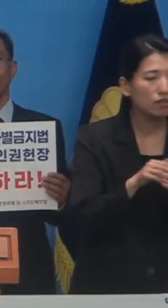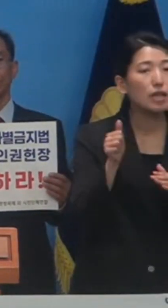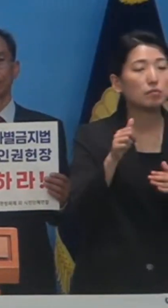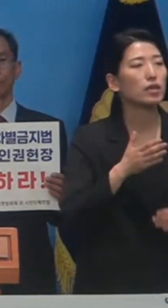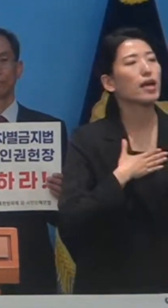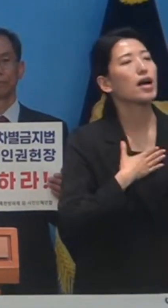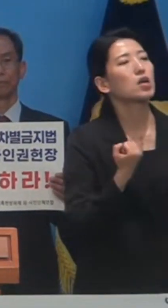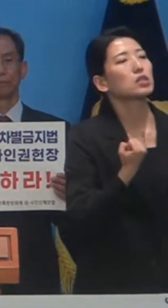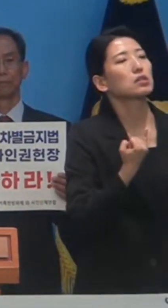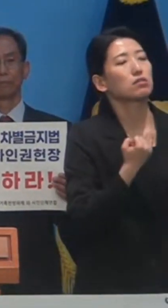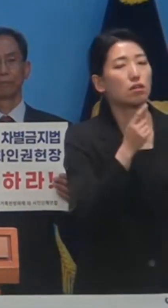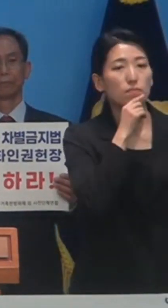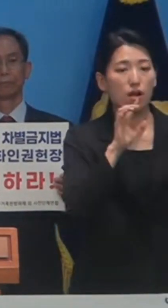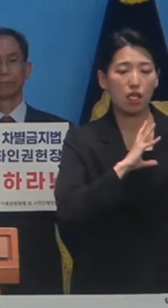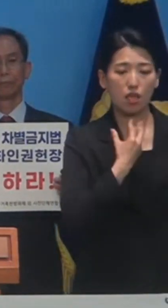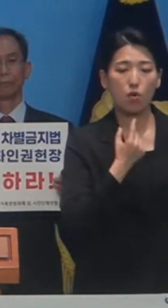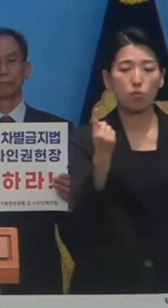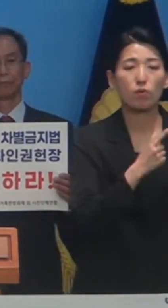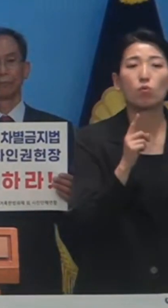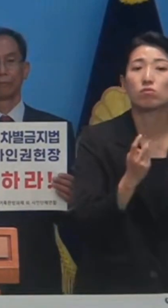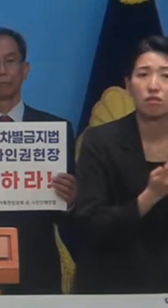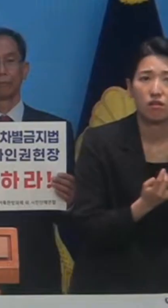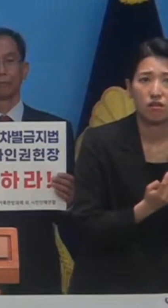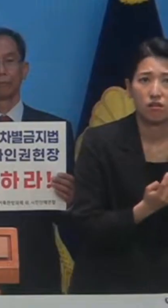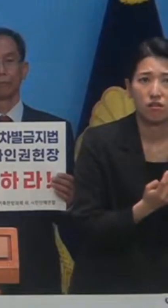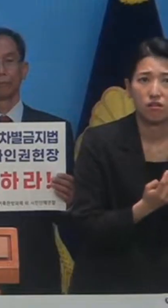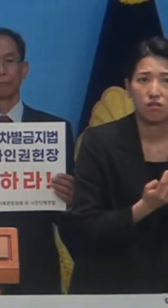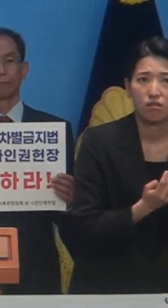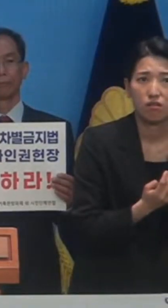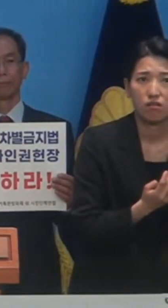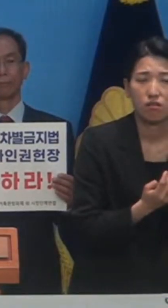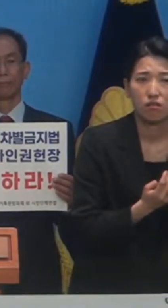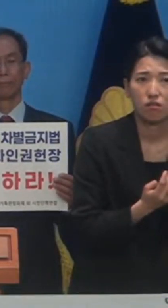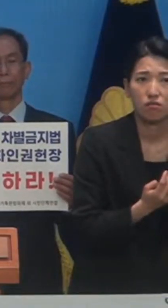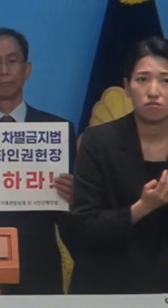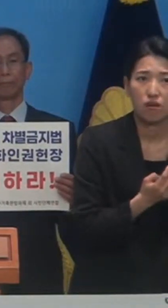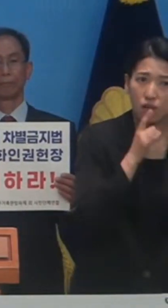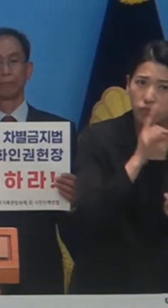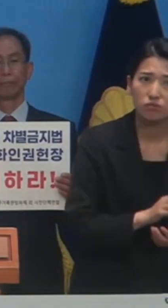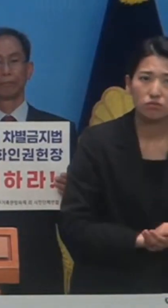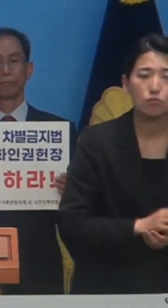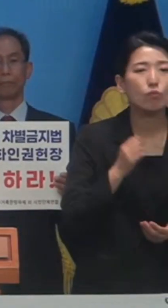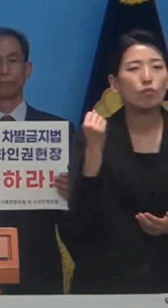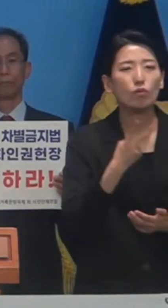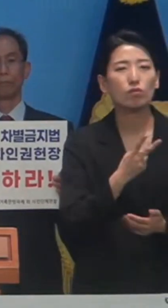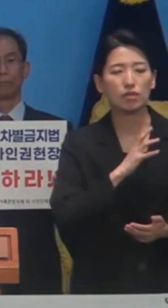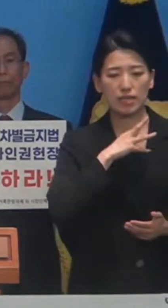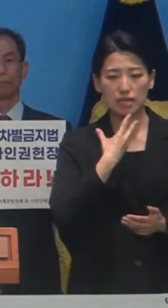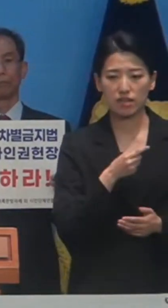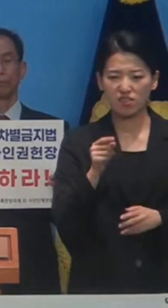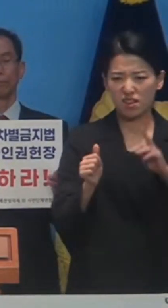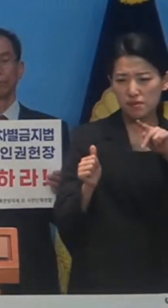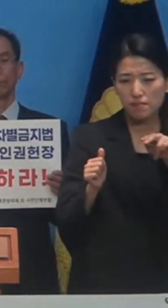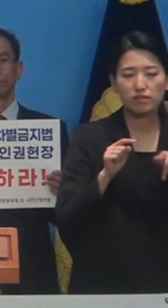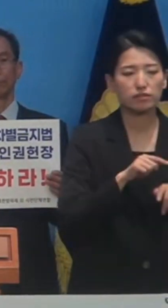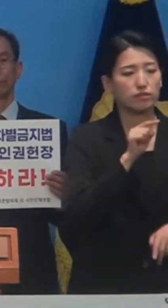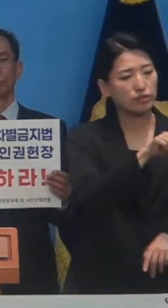또한 동성애, 트랜스젠더 문화에 대한 비판은 혐오 표현으로 낙인을 찍습니다. 또한